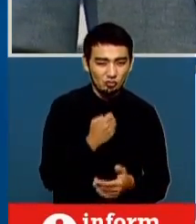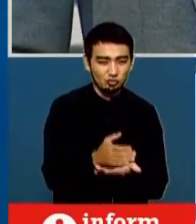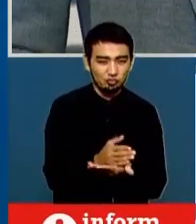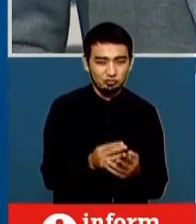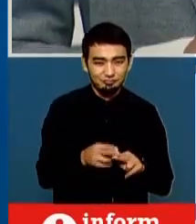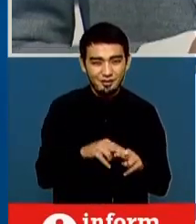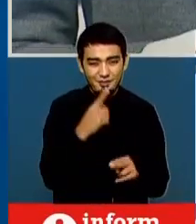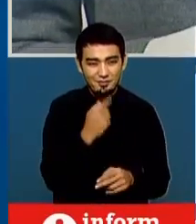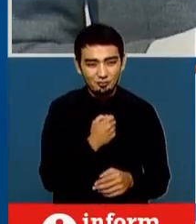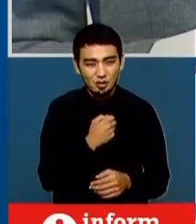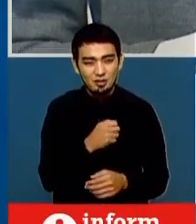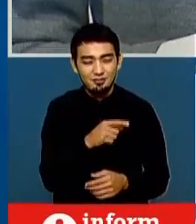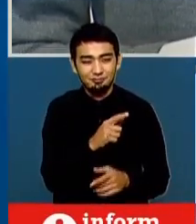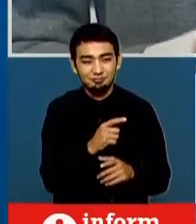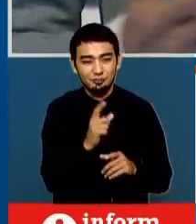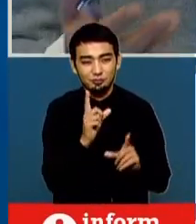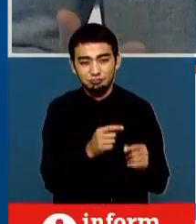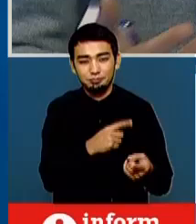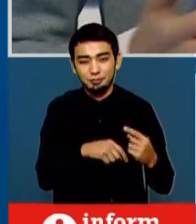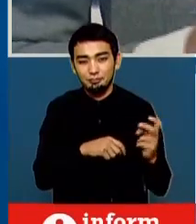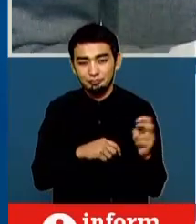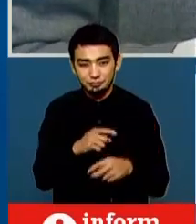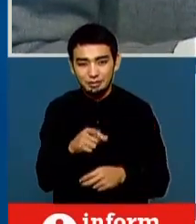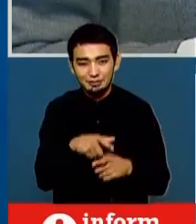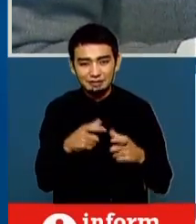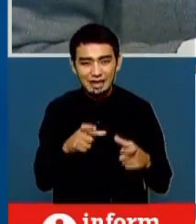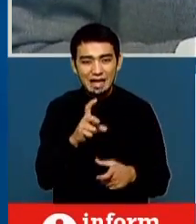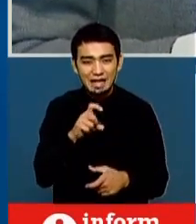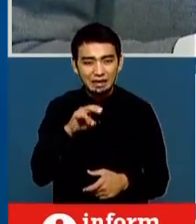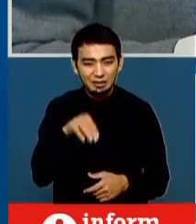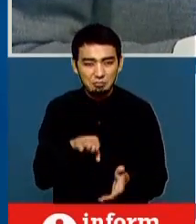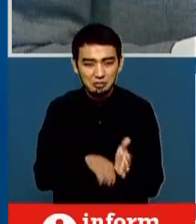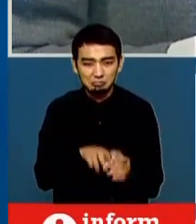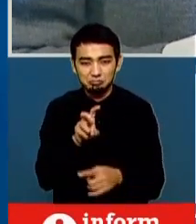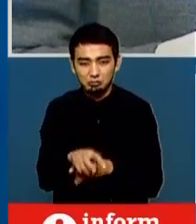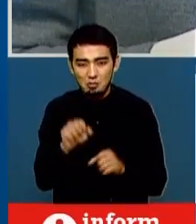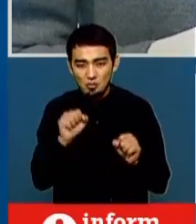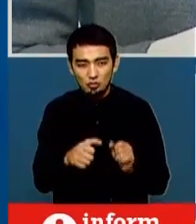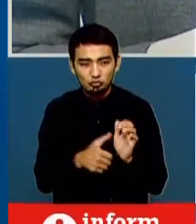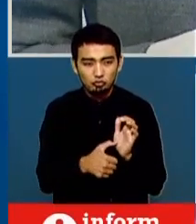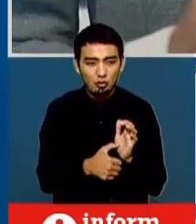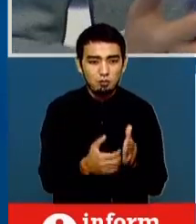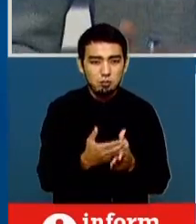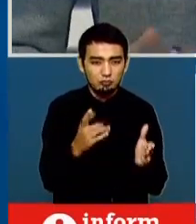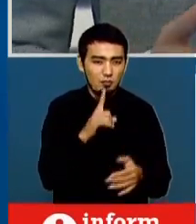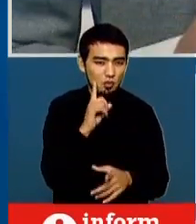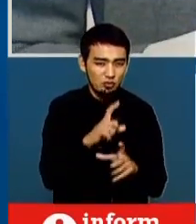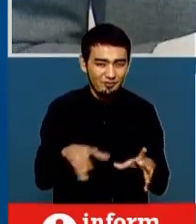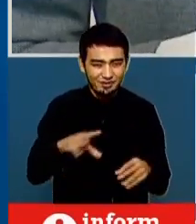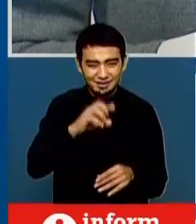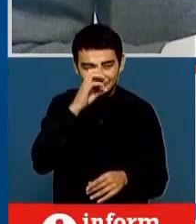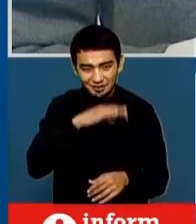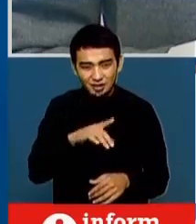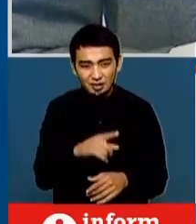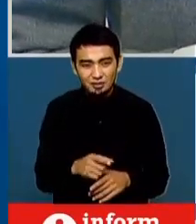по льготной программе без сдачи ЕНТ. Возможностью уже воспользовались более 600 молодых людей по всей стране. Как работает